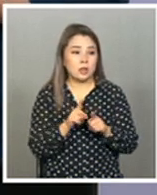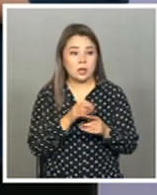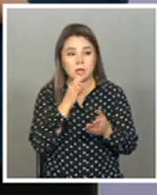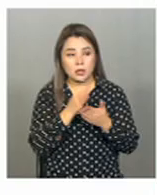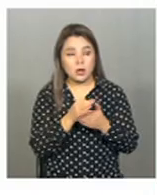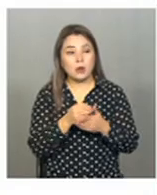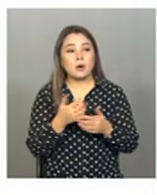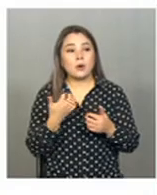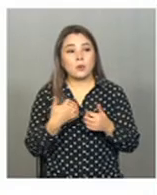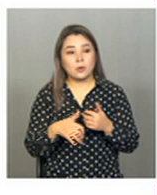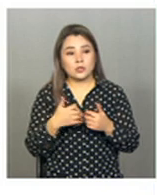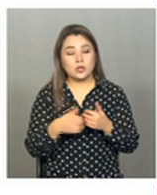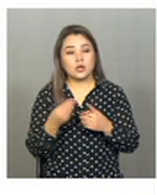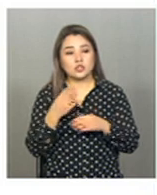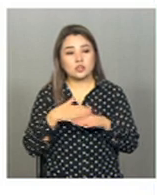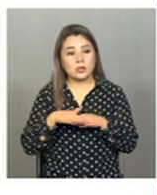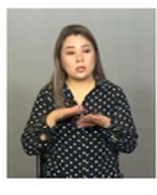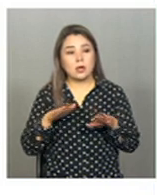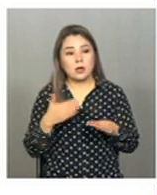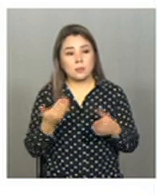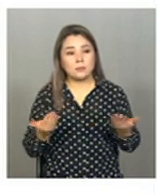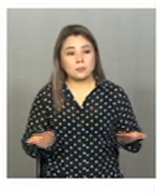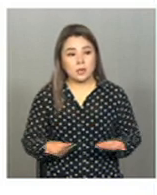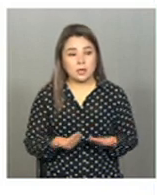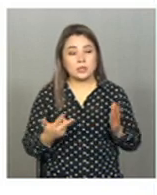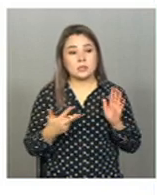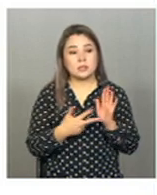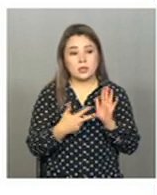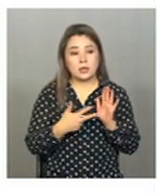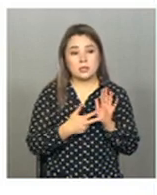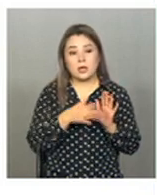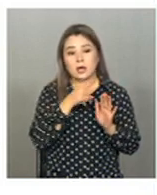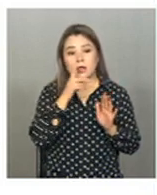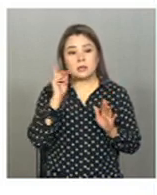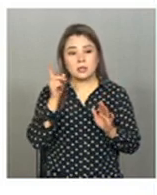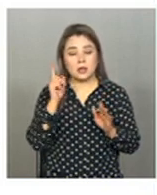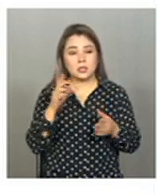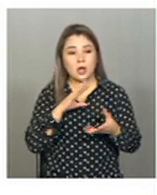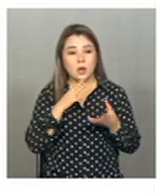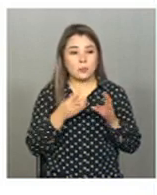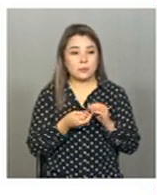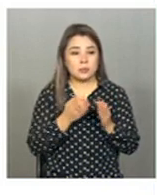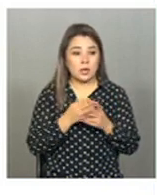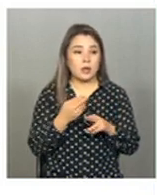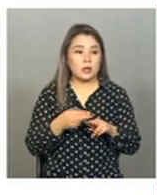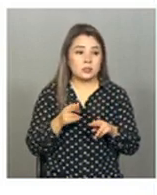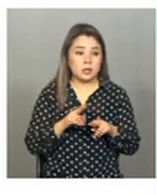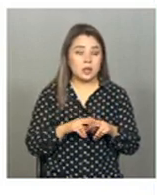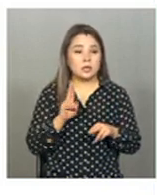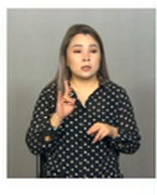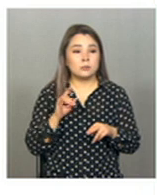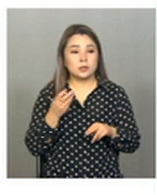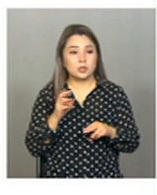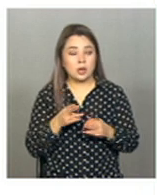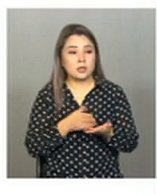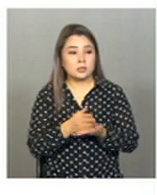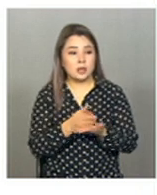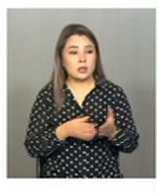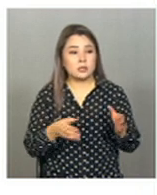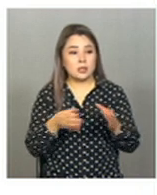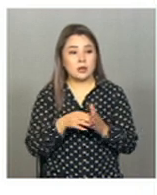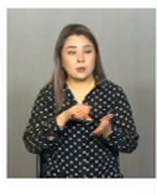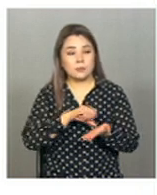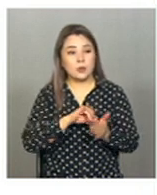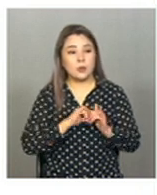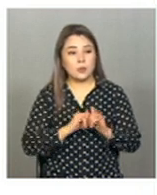және шығыс Қазақстан аумағында 8-ші ғасырда қалыптасты. Ал қыпшақтардың саяси беделінің артуына